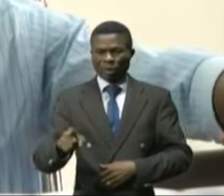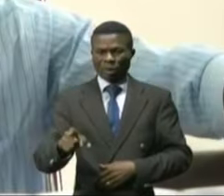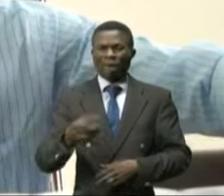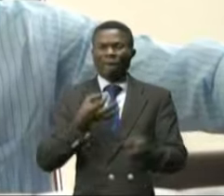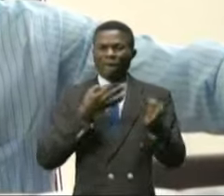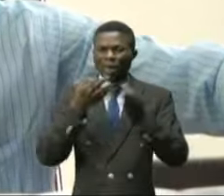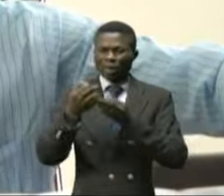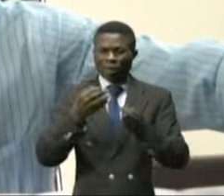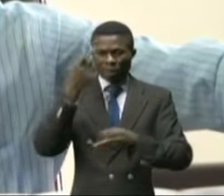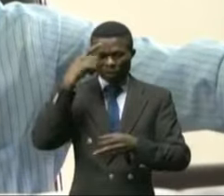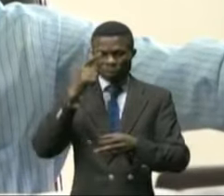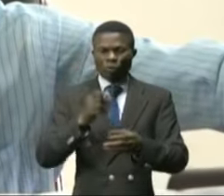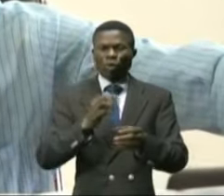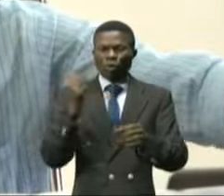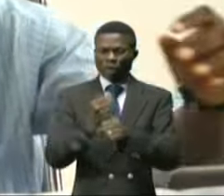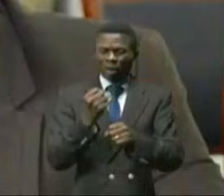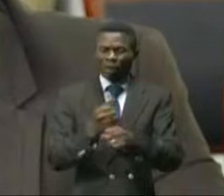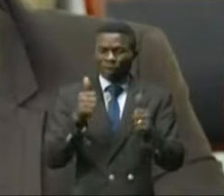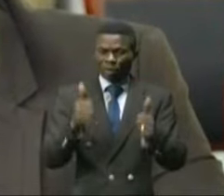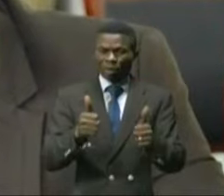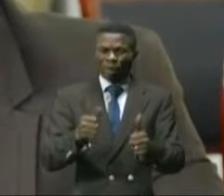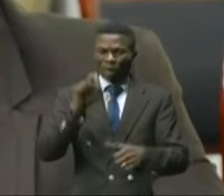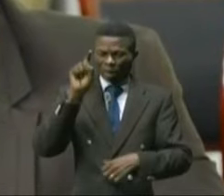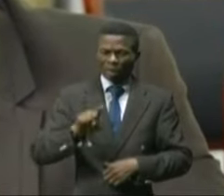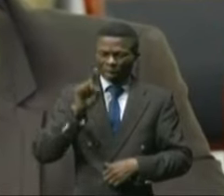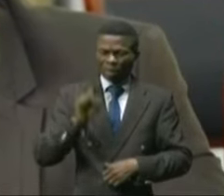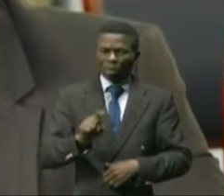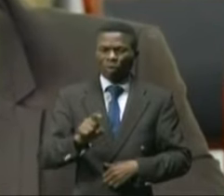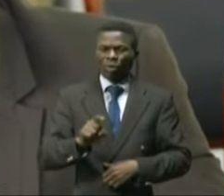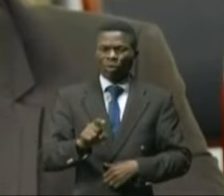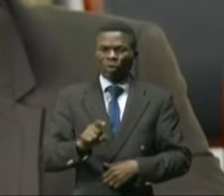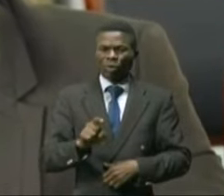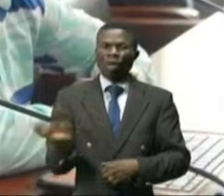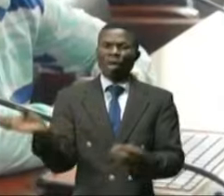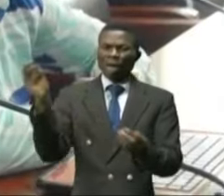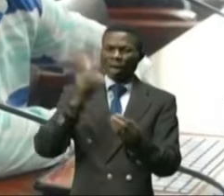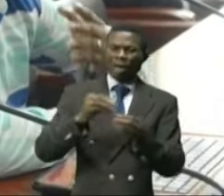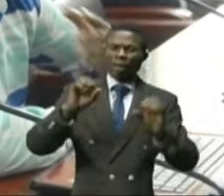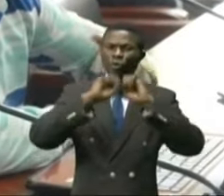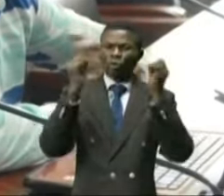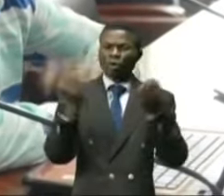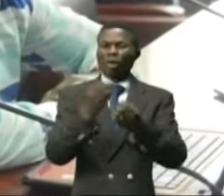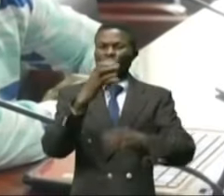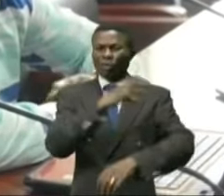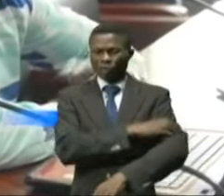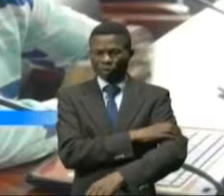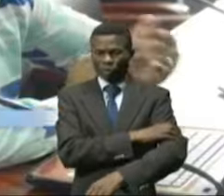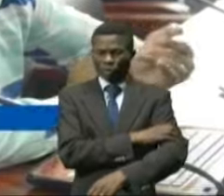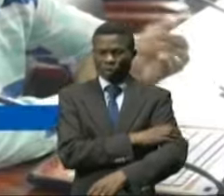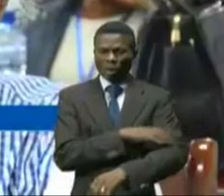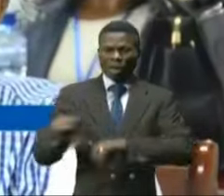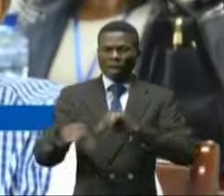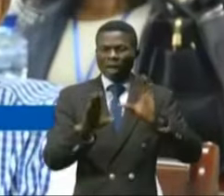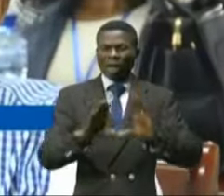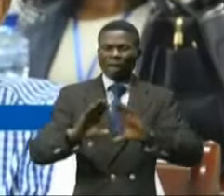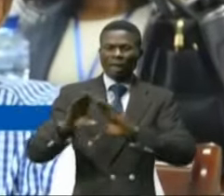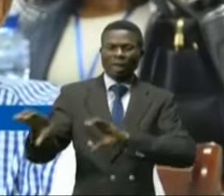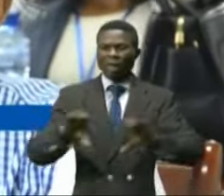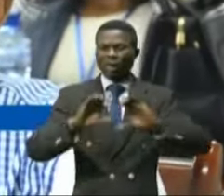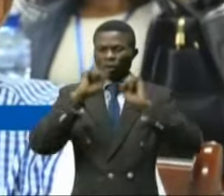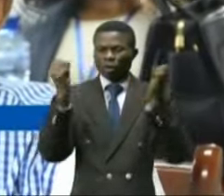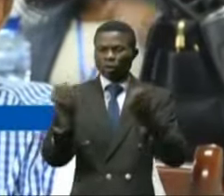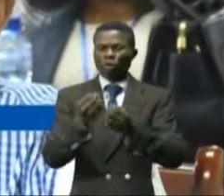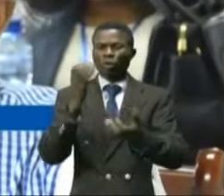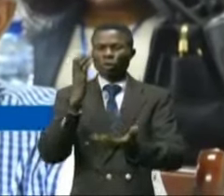savoir que pour une gouvernance efficace, il est essentiel d'inclure la société civile, les acteurs du secteur privé, le